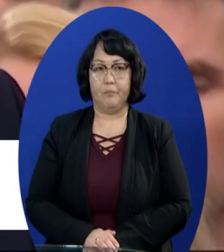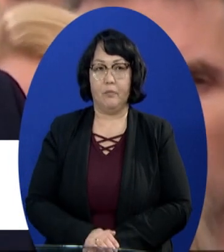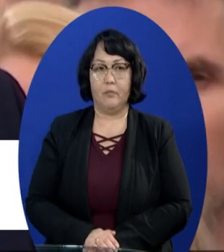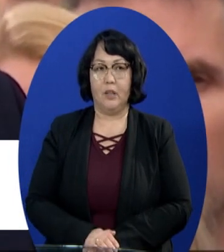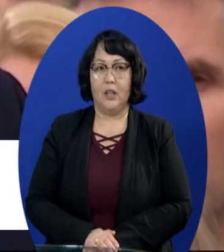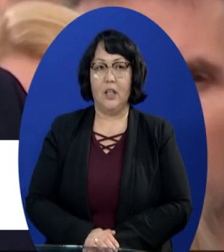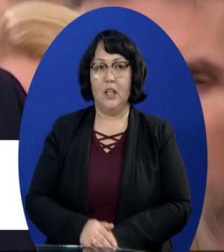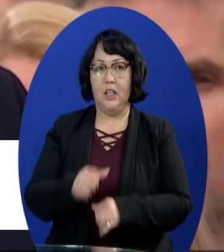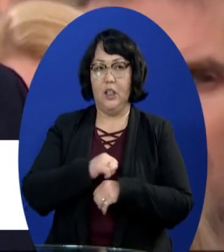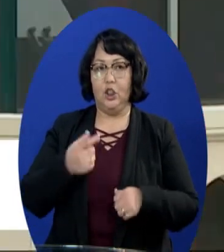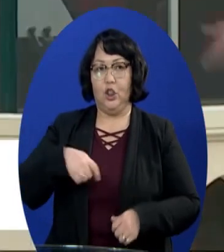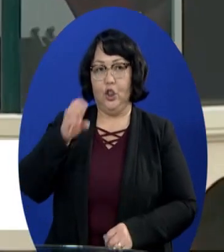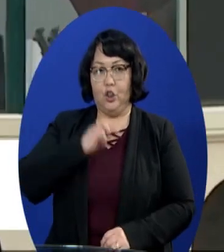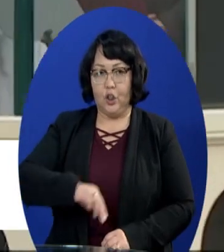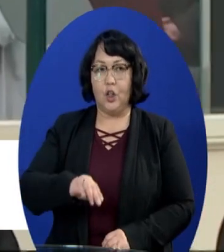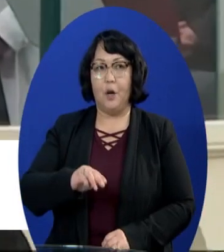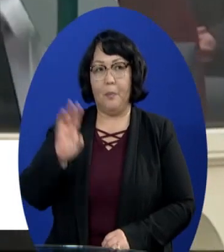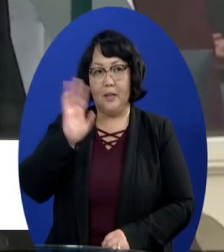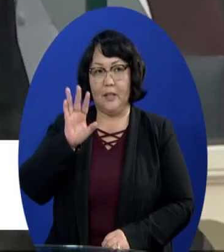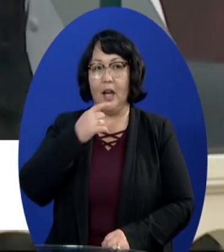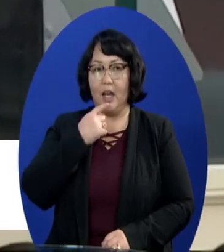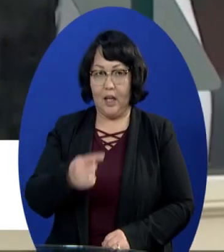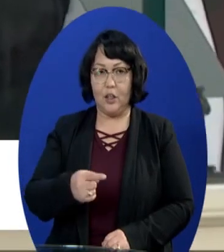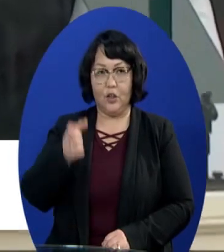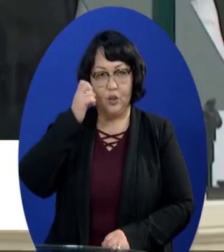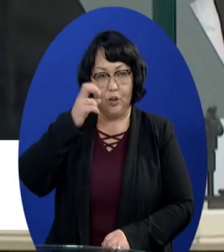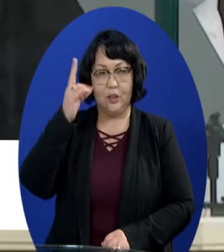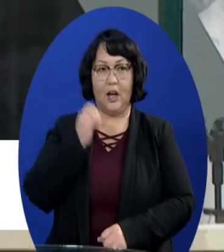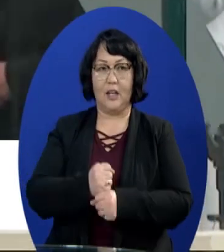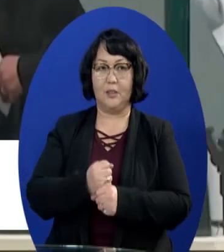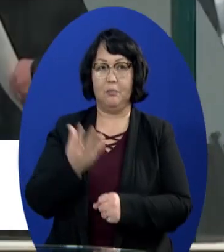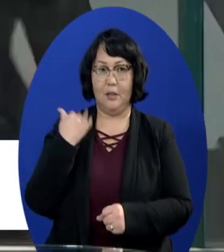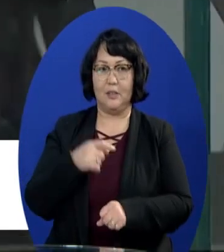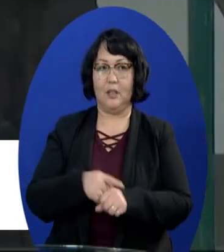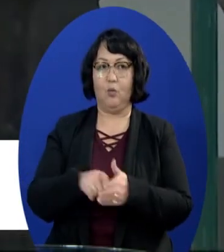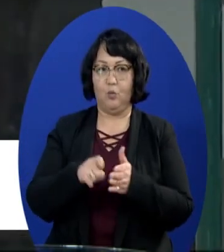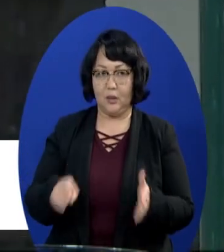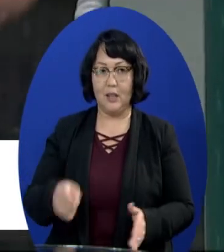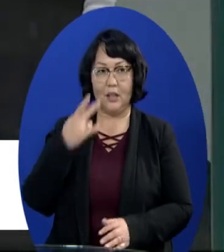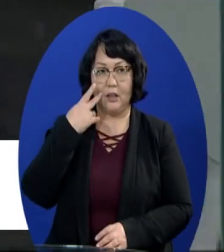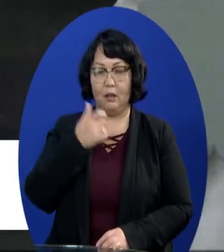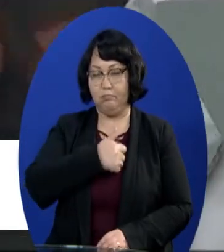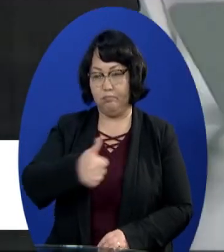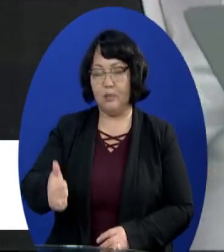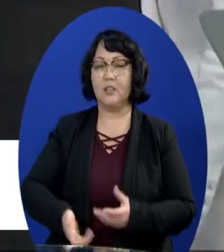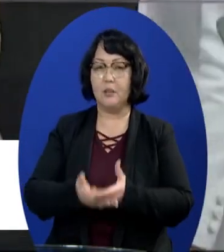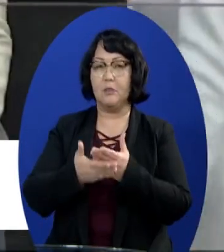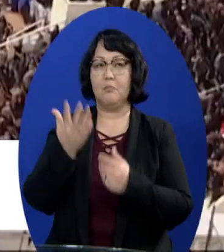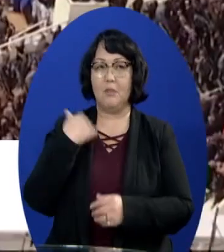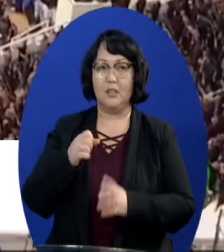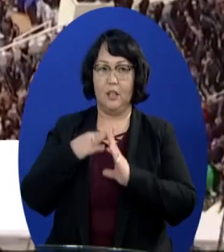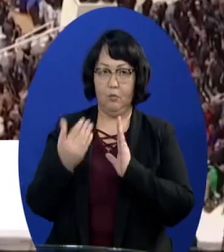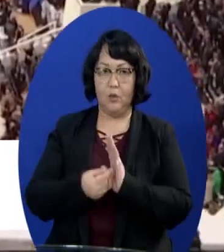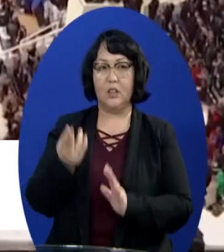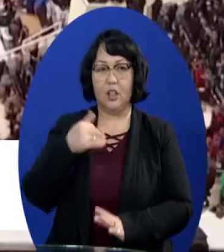Тэрээр ард түмэндээ хандан салах ёс гүйцэтгэх үеэр түүний ерөнхийлөгчөөр ажилласан цаг хугацаанд үргэлж дэмжлэг туслалцаа үзүүлсээр ирсэн гэр бүл